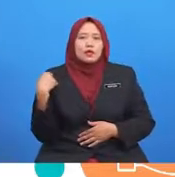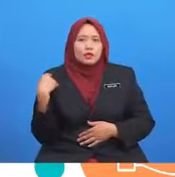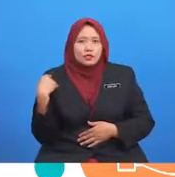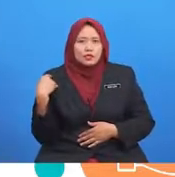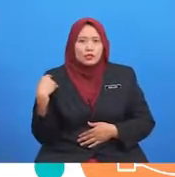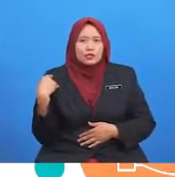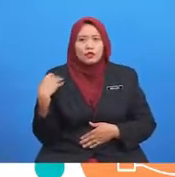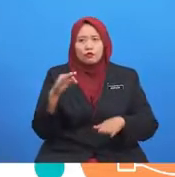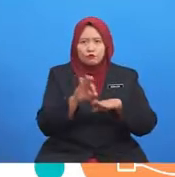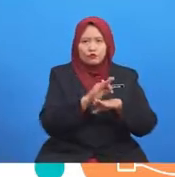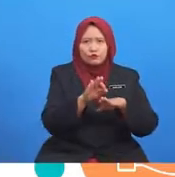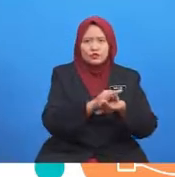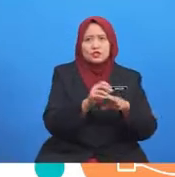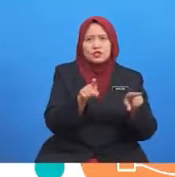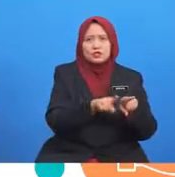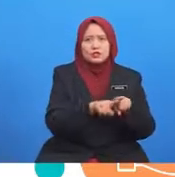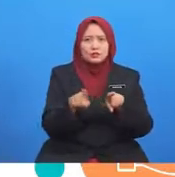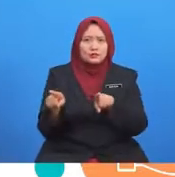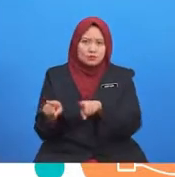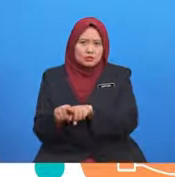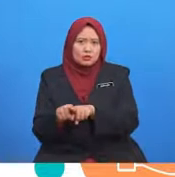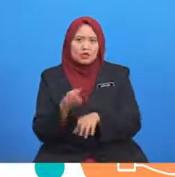kegunaan pengeluaran barangan